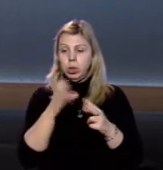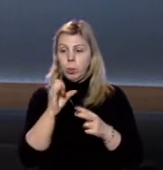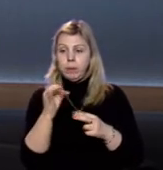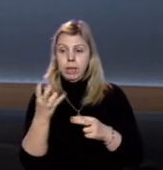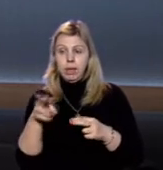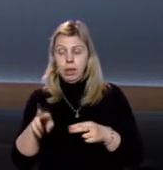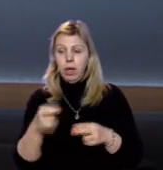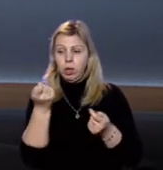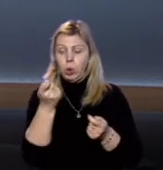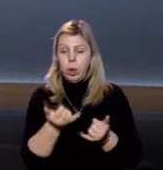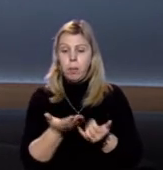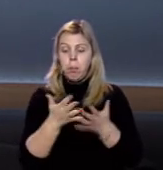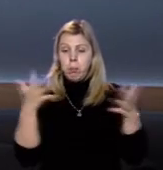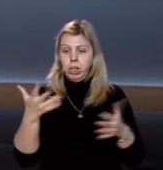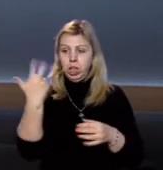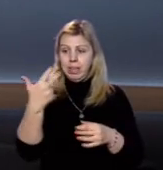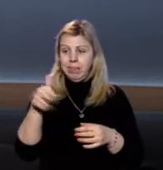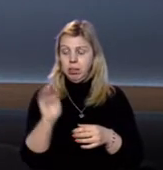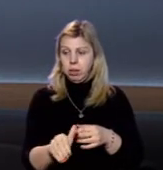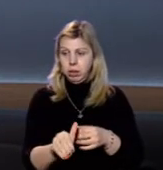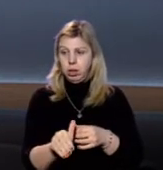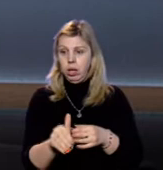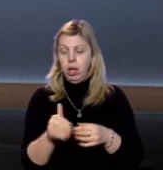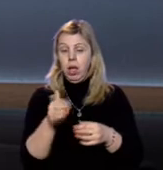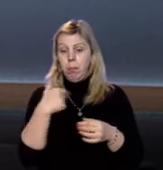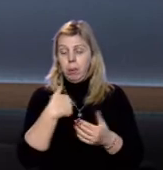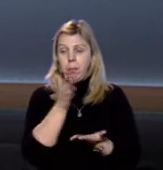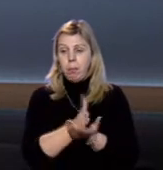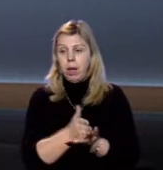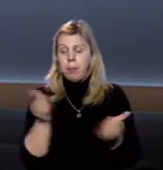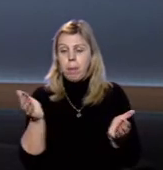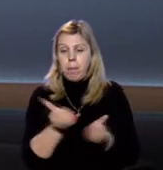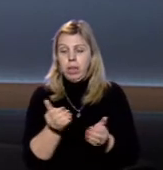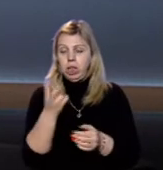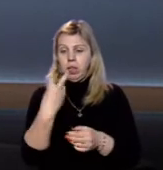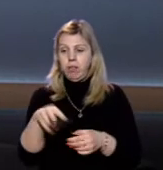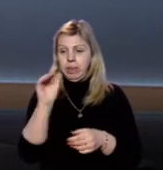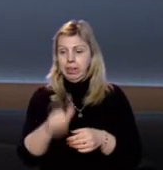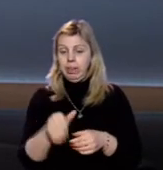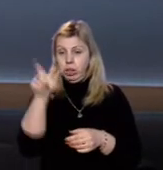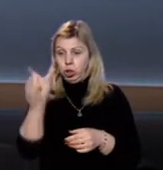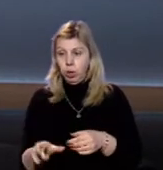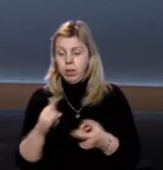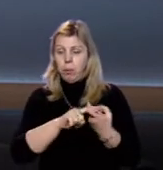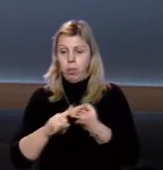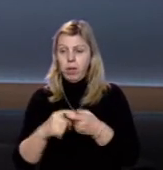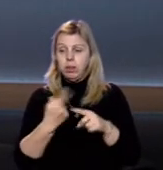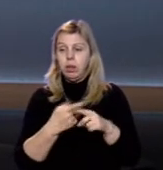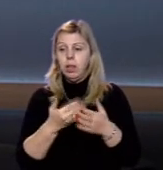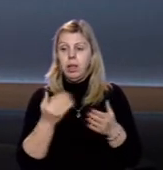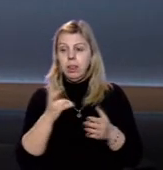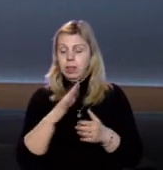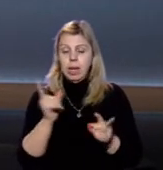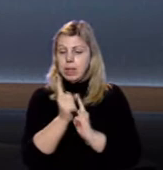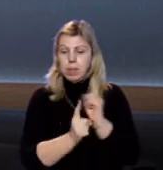у нас трошки більше 30 тисяч. Відповідно, ми маємо зменшення на 20 тисяч субсидіантів, і пов'язано воно не